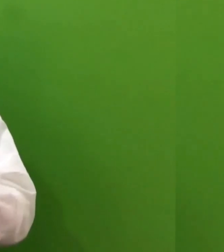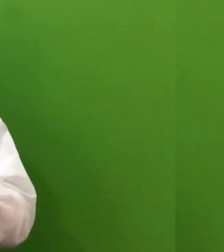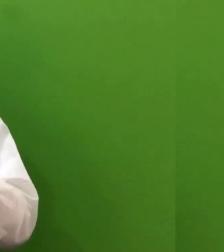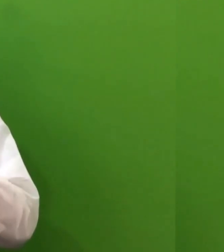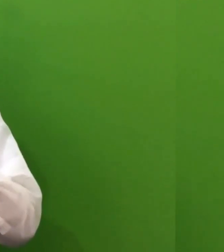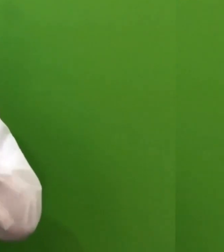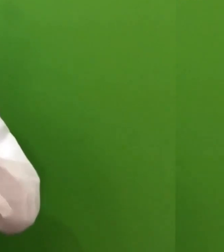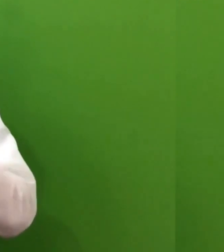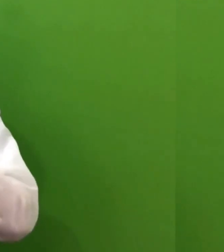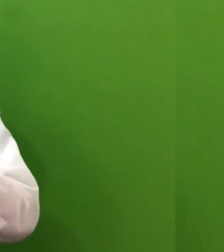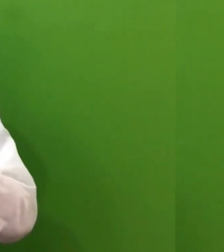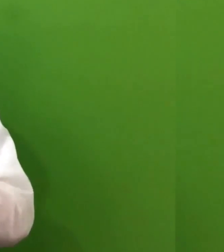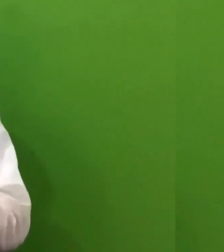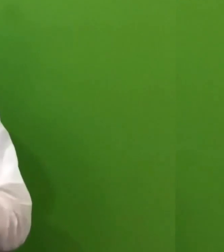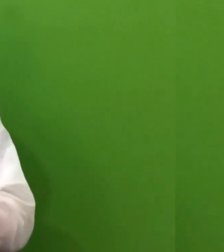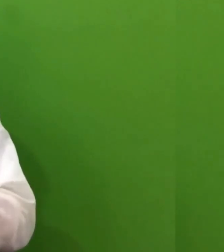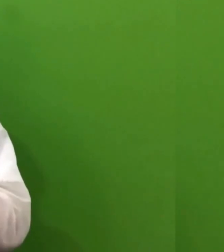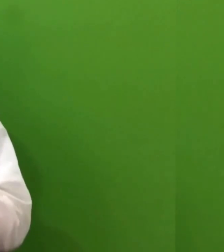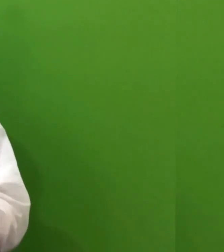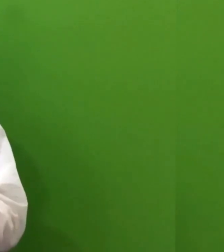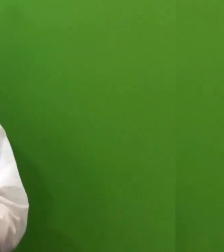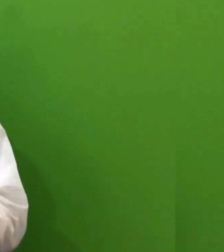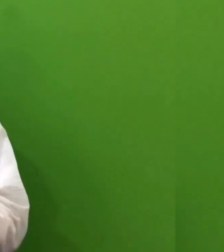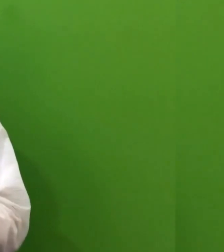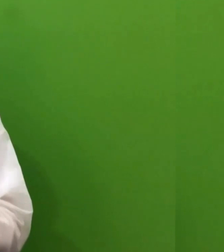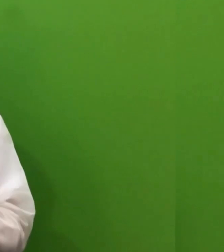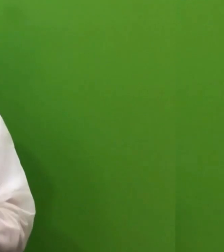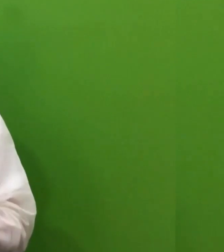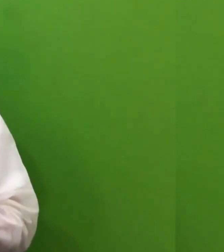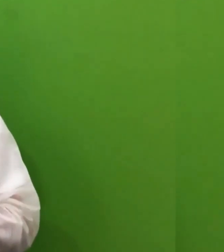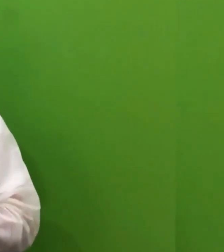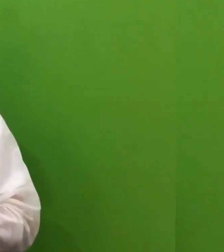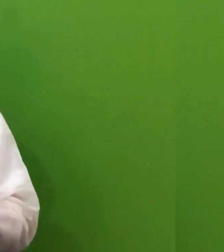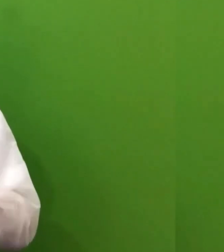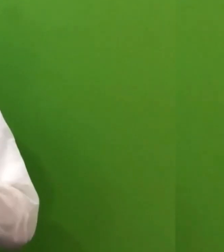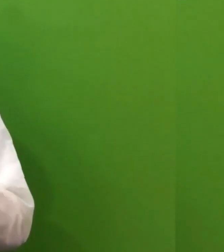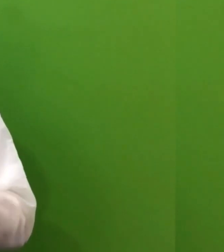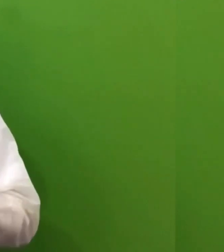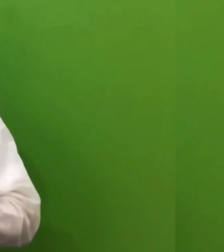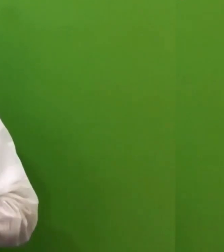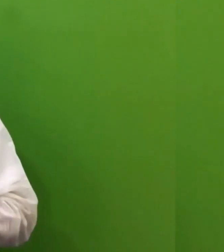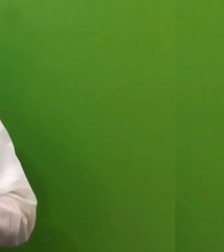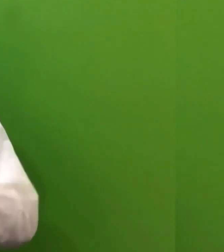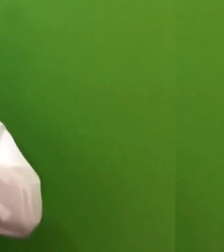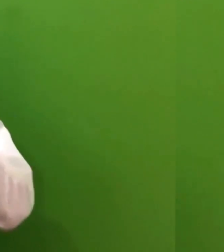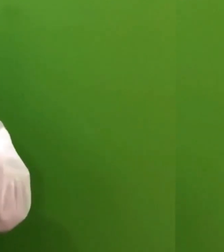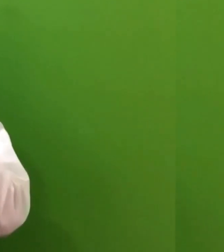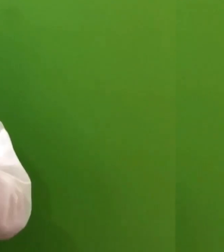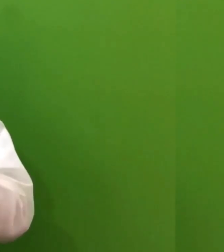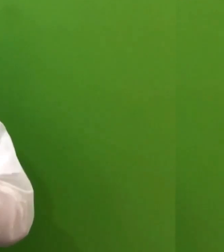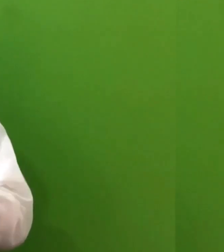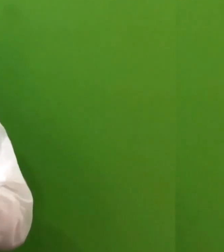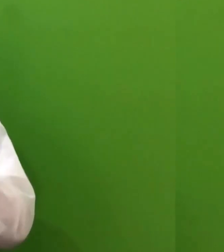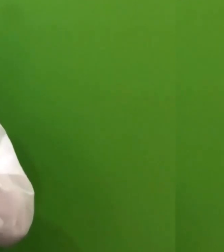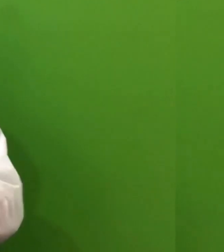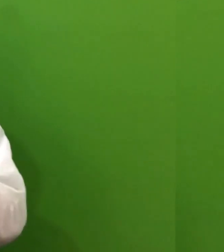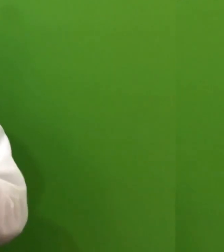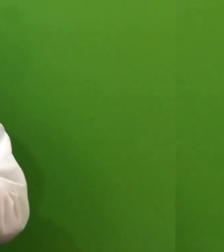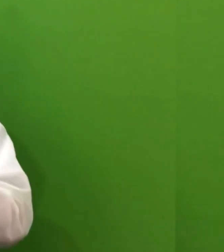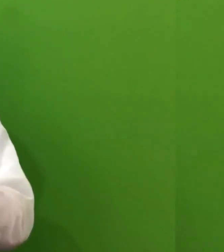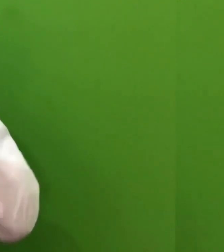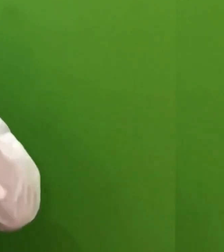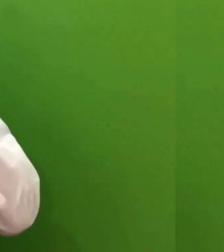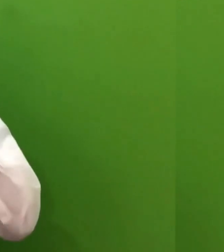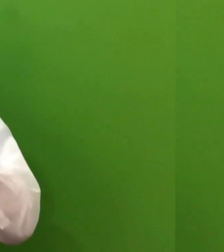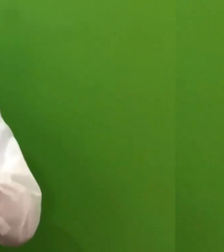의미를 붙잡게 하여 주시옵소서. 옛틀에서 벗어나 영적 에바다 그